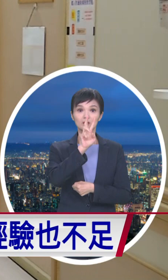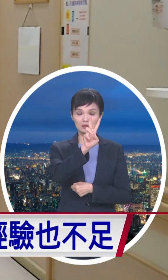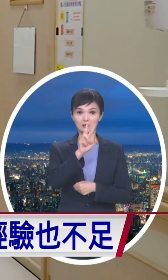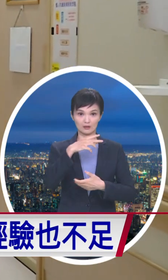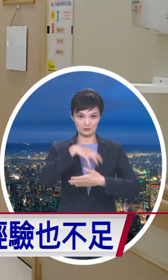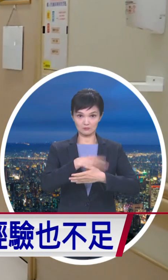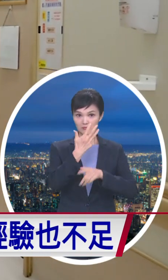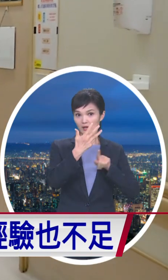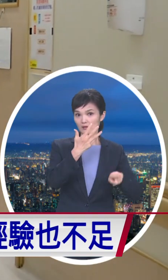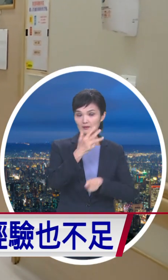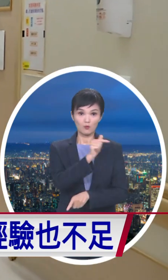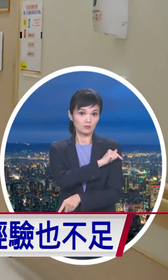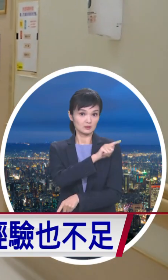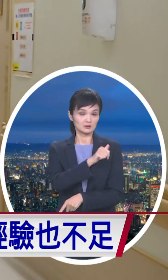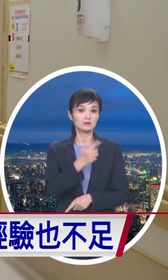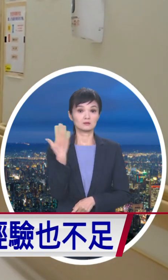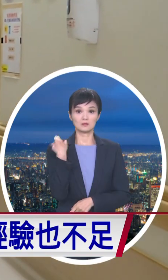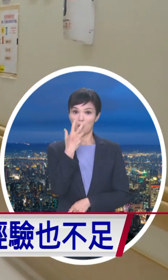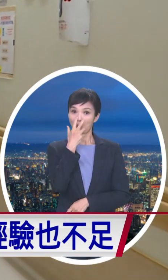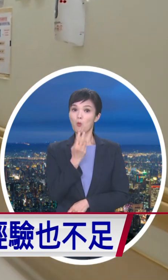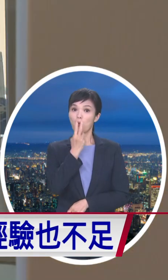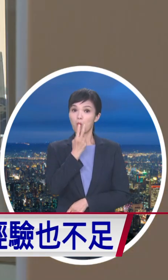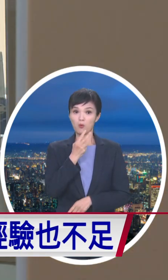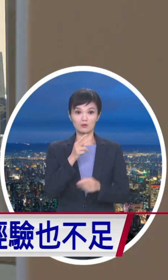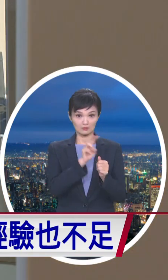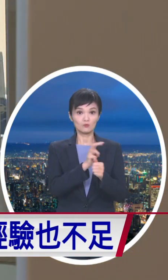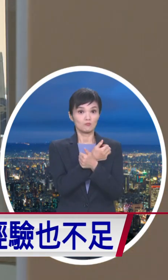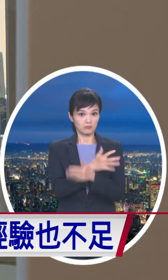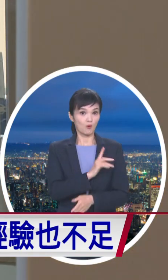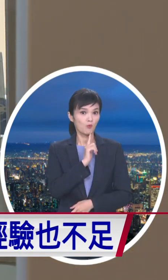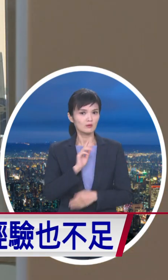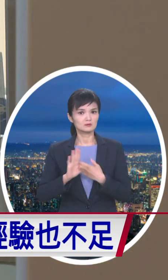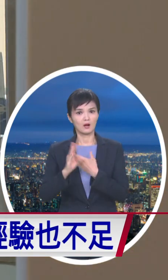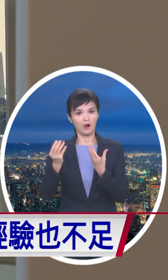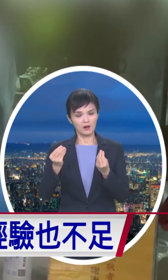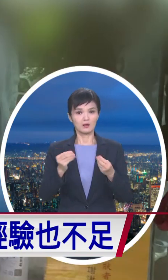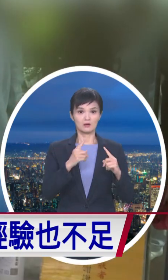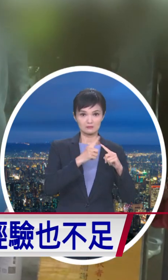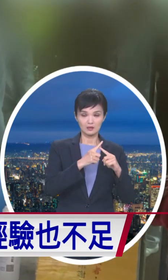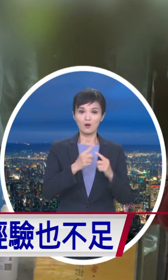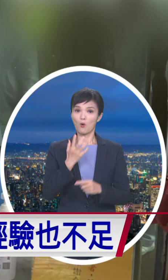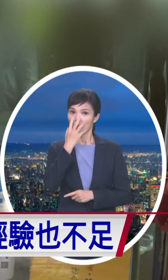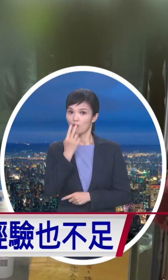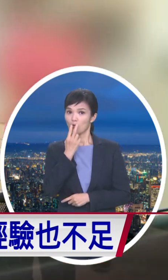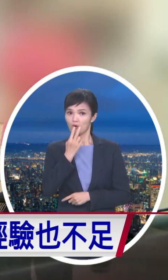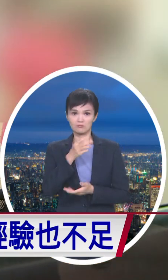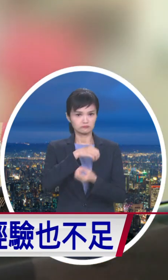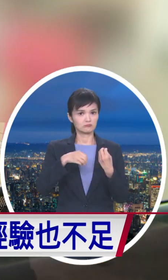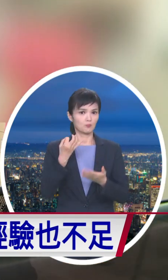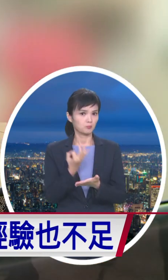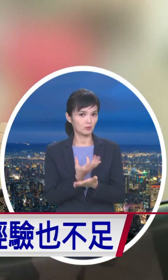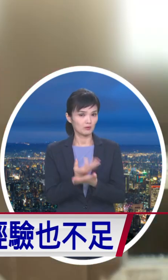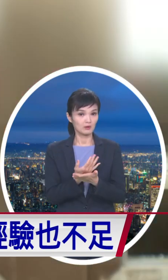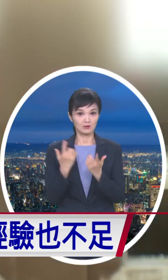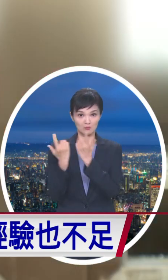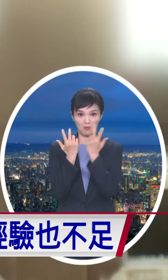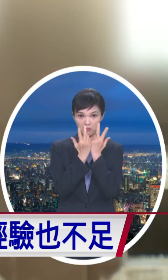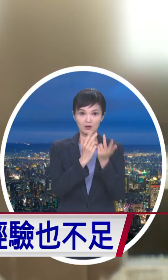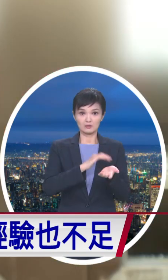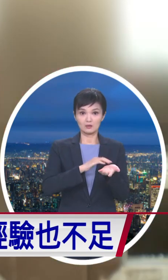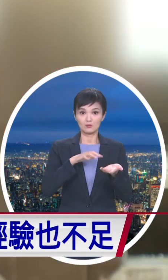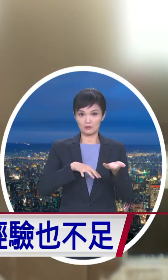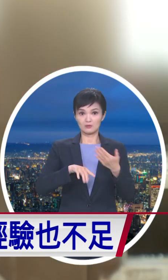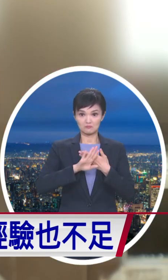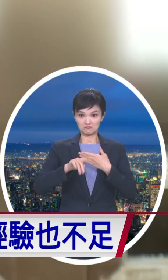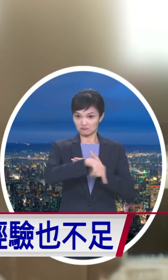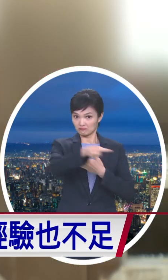只有8位护理师具有呼吸器照顾的足够经验。不管人力或呼吸器数量都严重不足，也是双北许多医院甚至